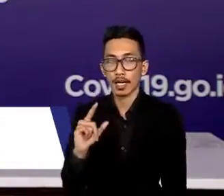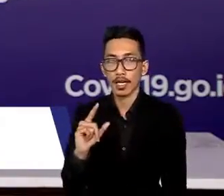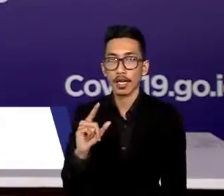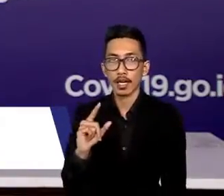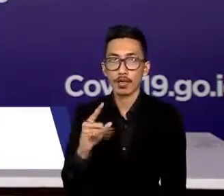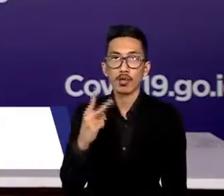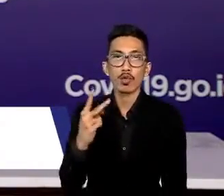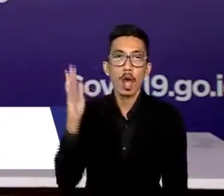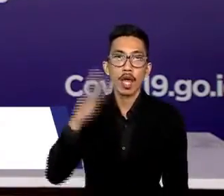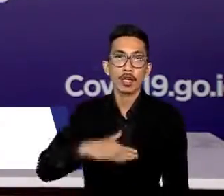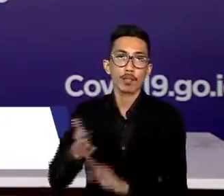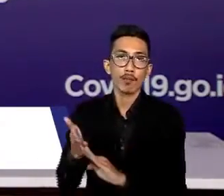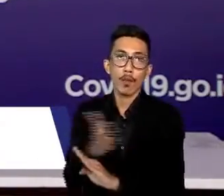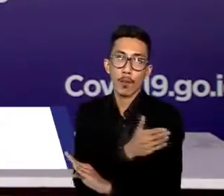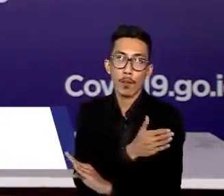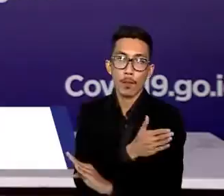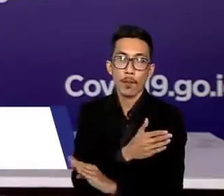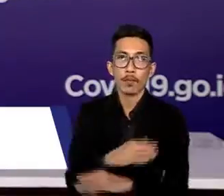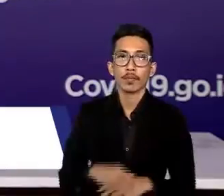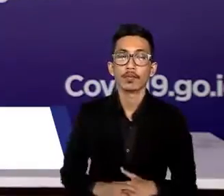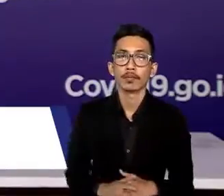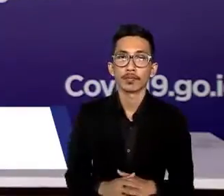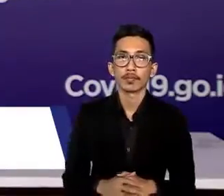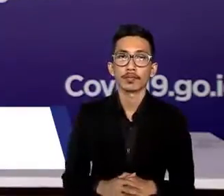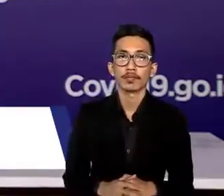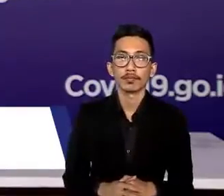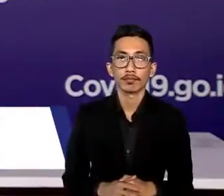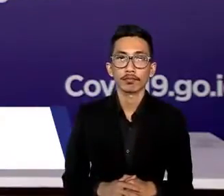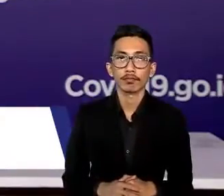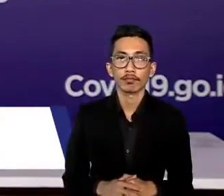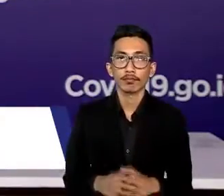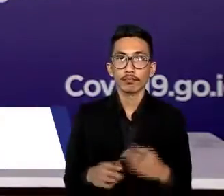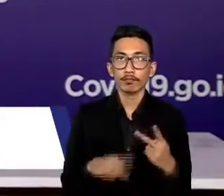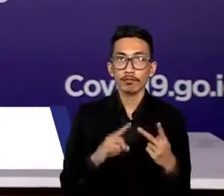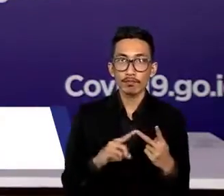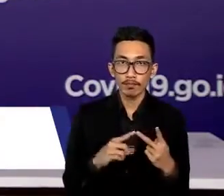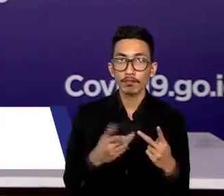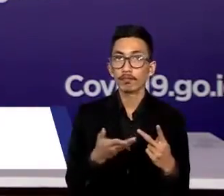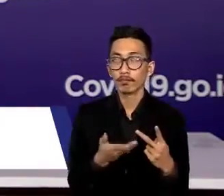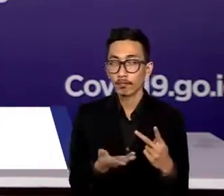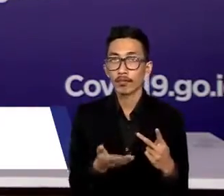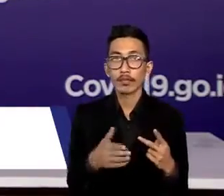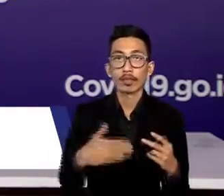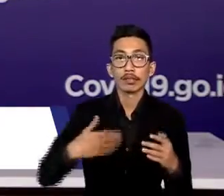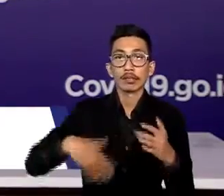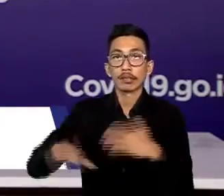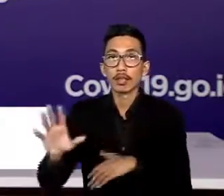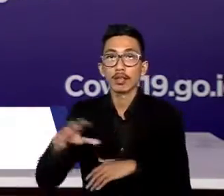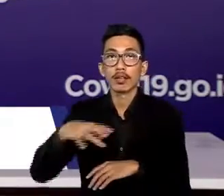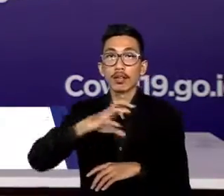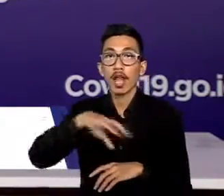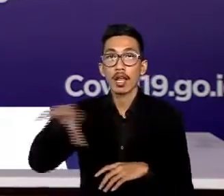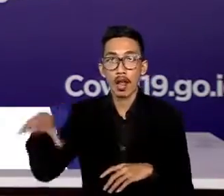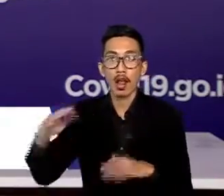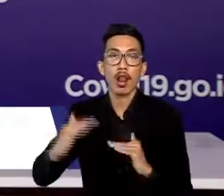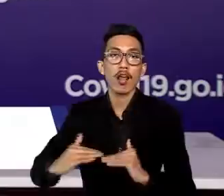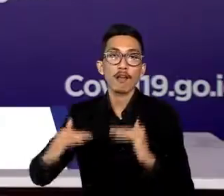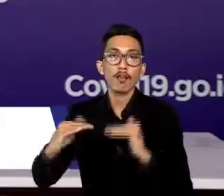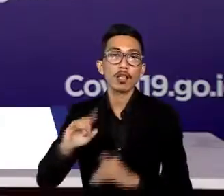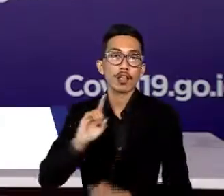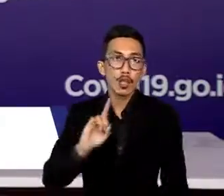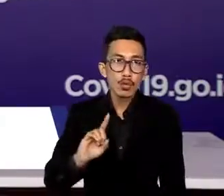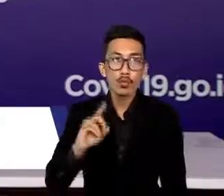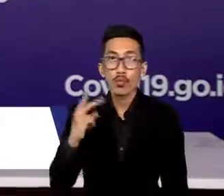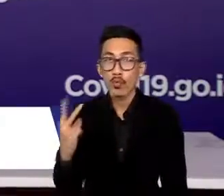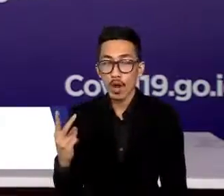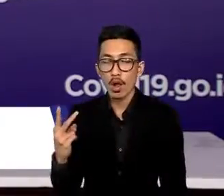24jam sedangkan masyarakat yang melakukan perjalanan dari dan ke ah dengan level 1 dan 2 hanya